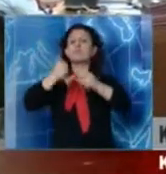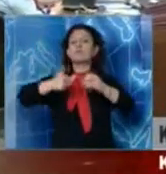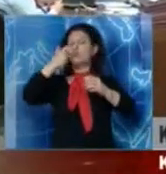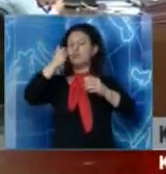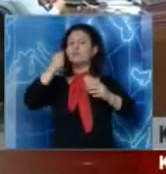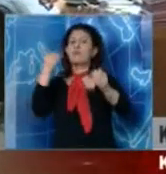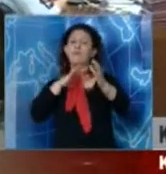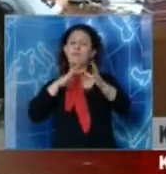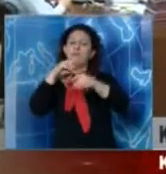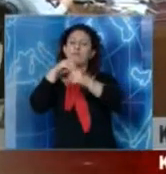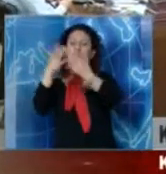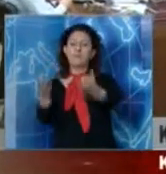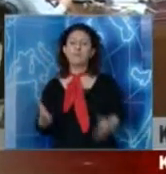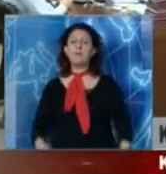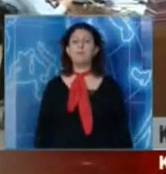bulundu.